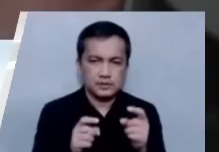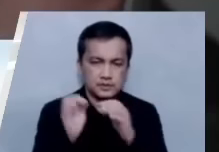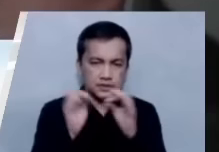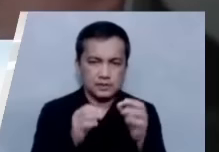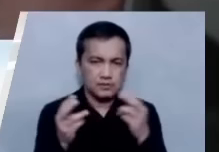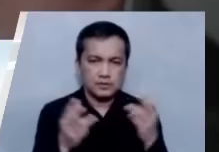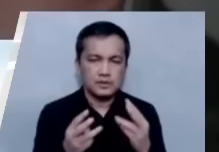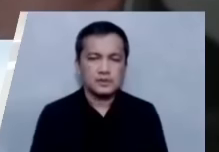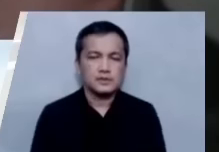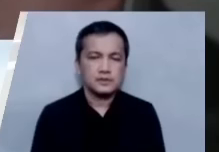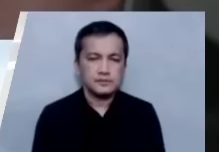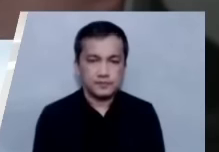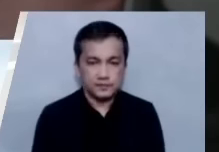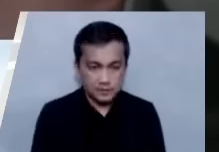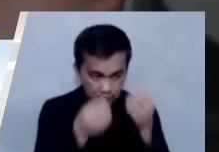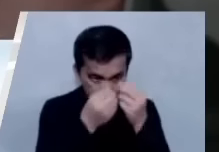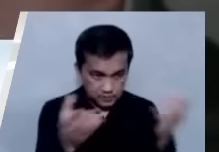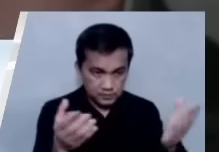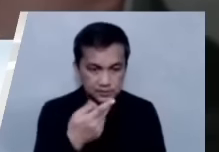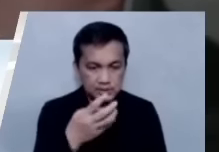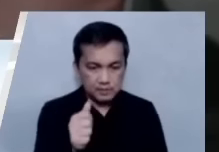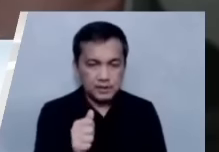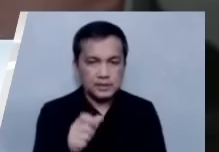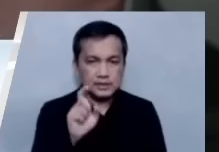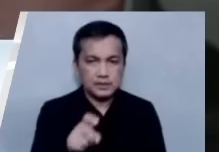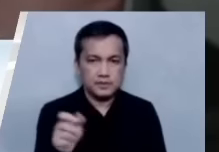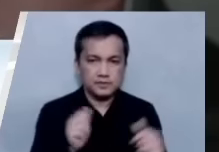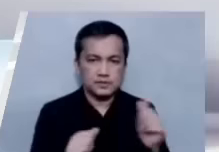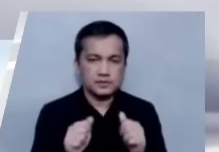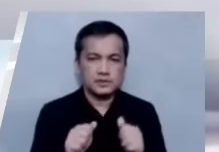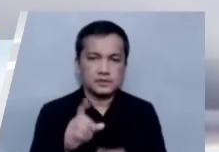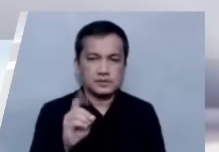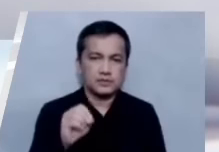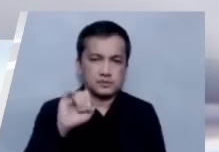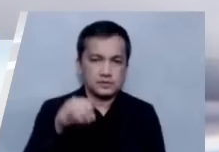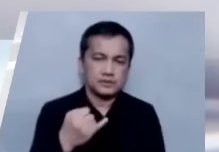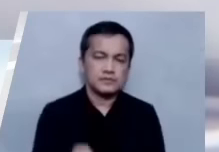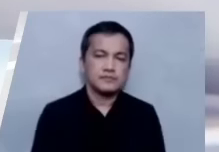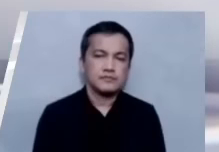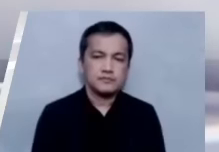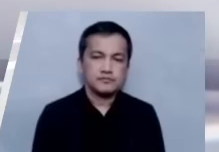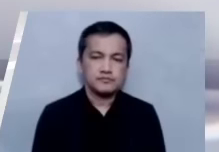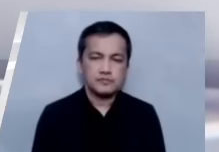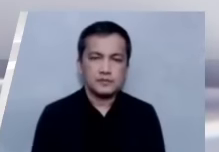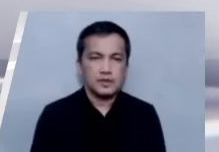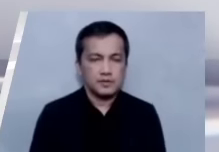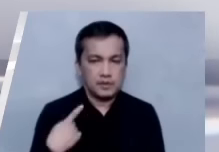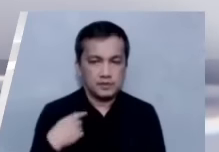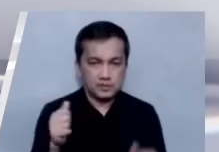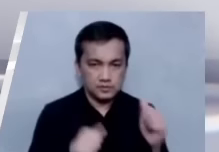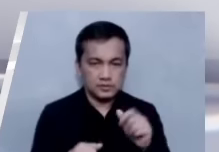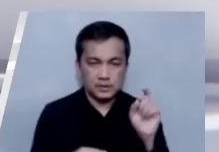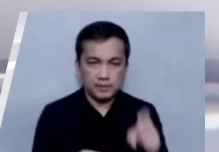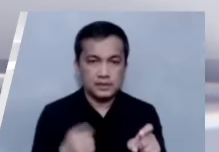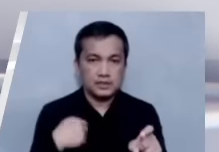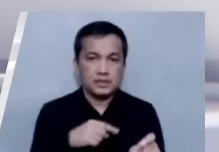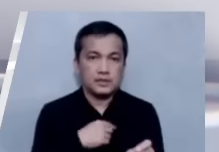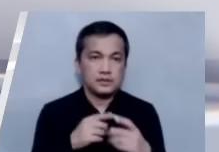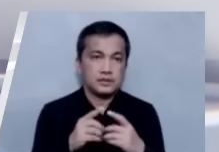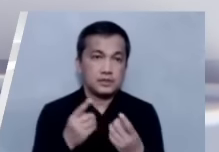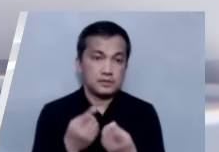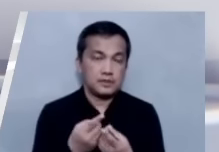mga revelasyon ni Garma, dapat aksyonan na raw ng Department of Justice. Meron na pong aksyon dapat ang ating Department of Justice